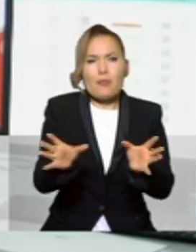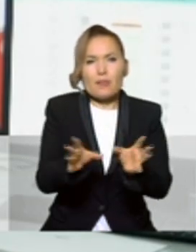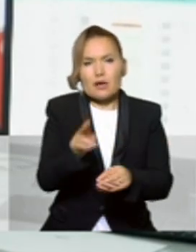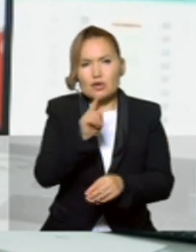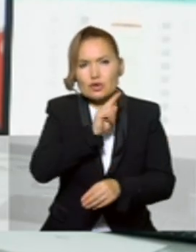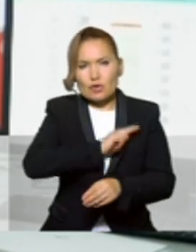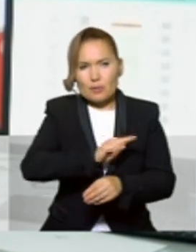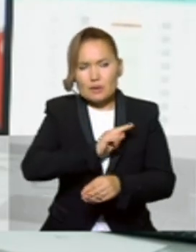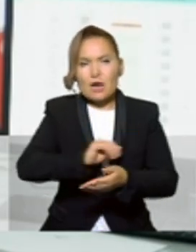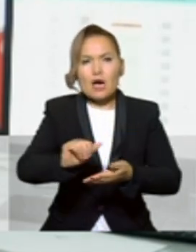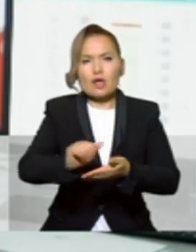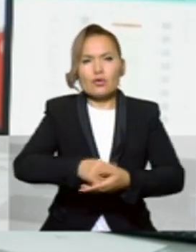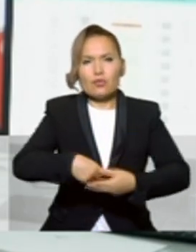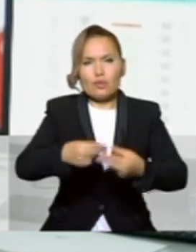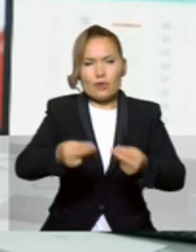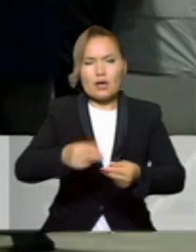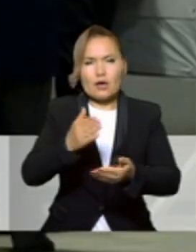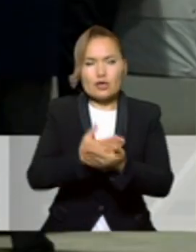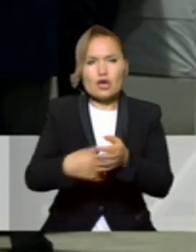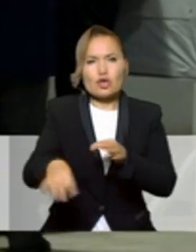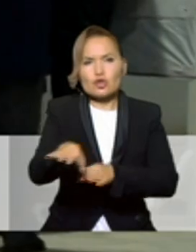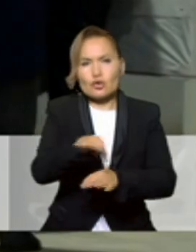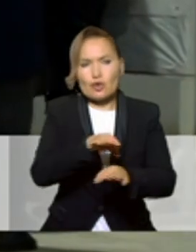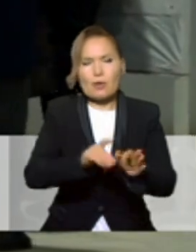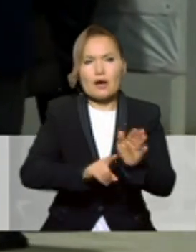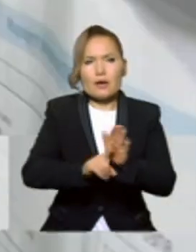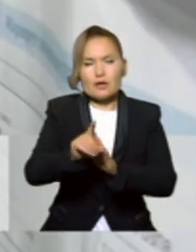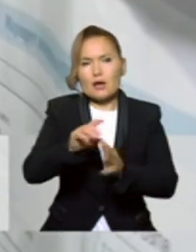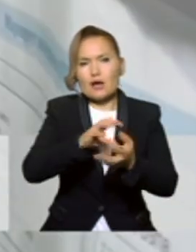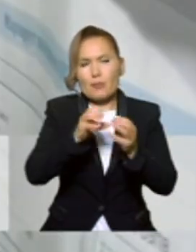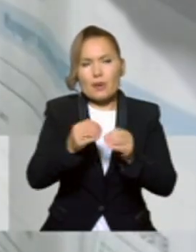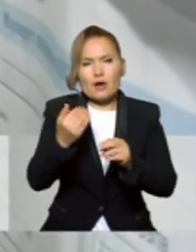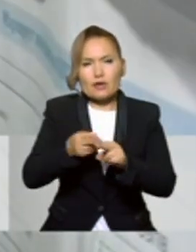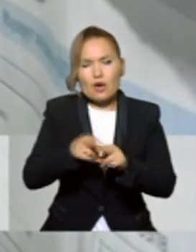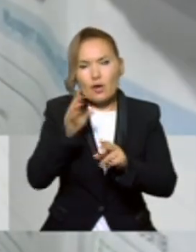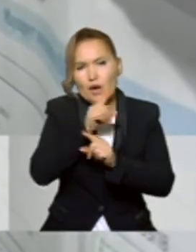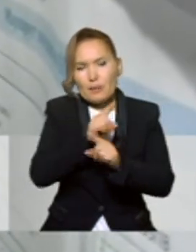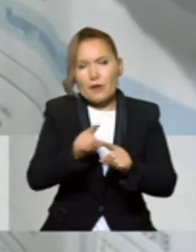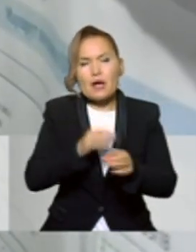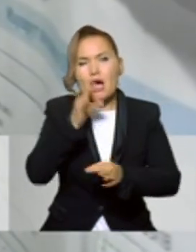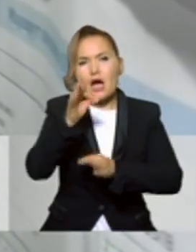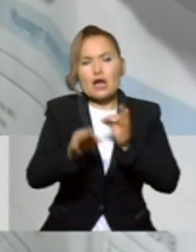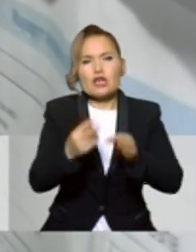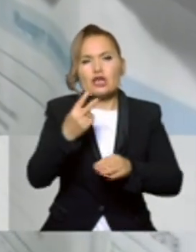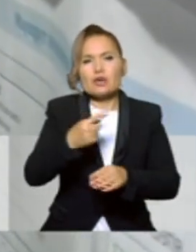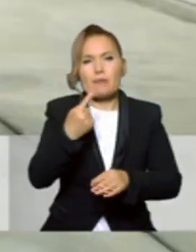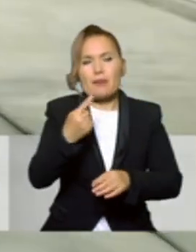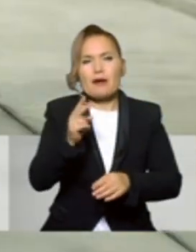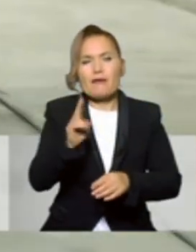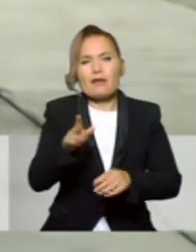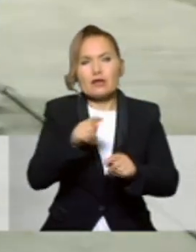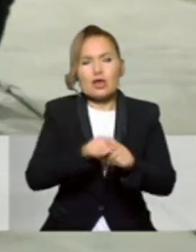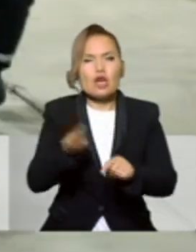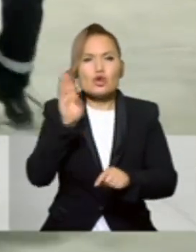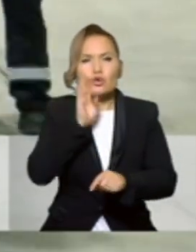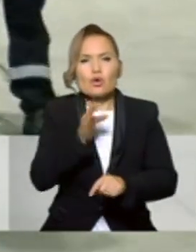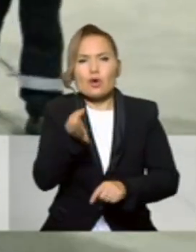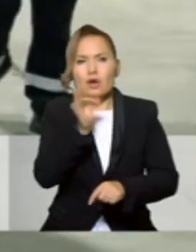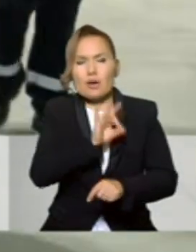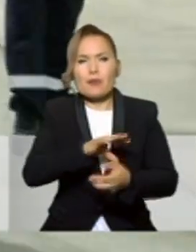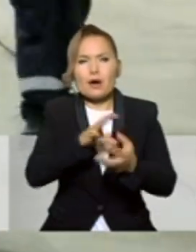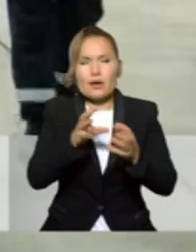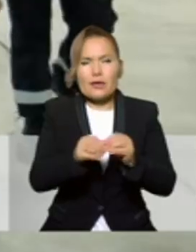жасалған жоба. Қаражанбас мұнай кен орны осы кезге дейін тәулігіне 21 мың текше метр су тұтынып келді. Ол